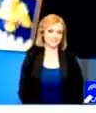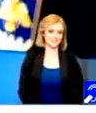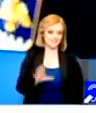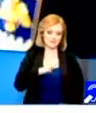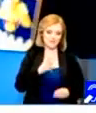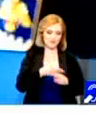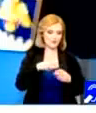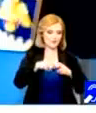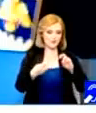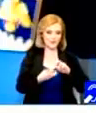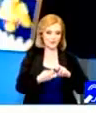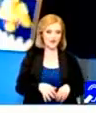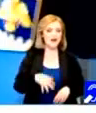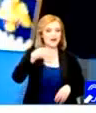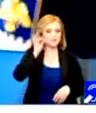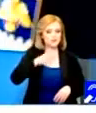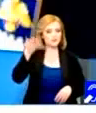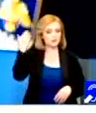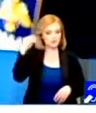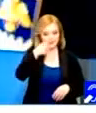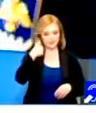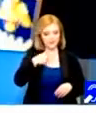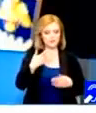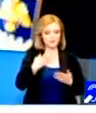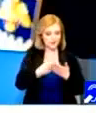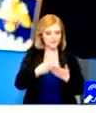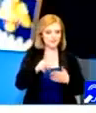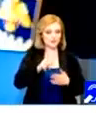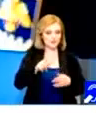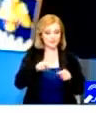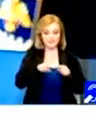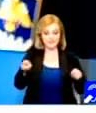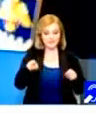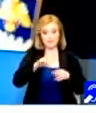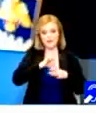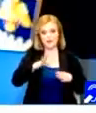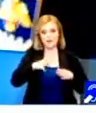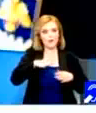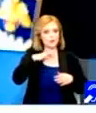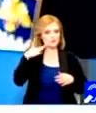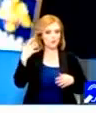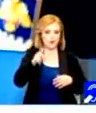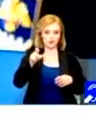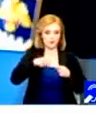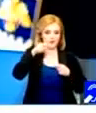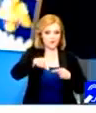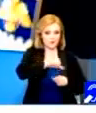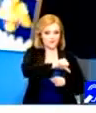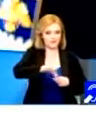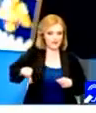desfășoare fără probleme. Experiența anilor trecuți arată că în această perioadă crește fluxul de mașini în punctele de trecere a graniței cu până